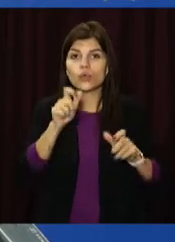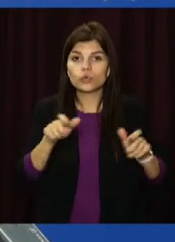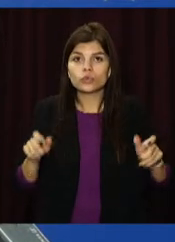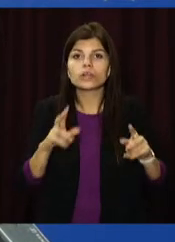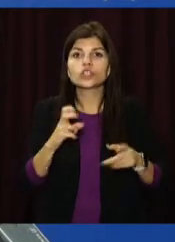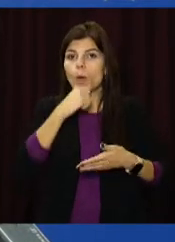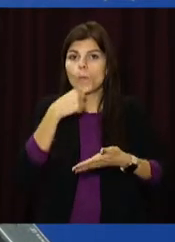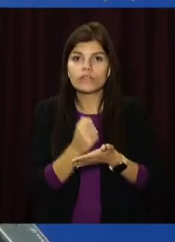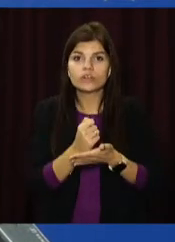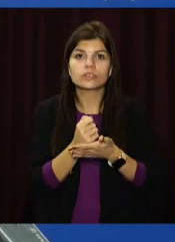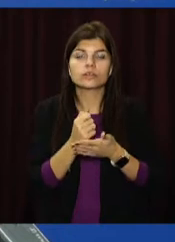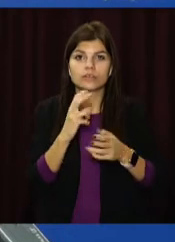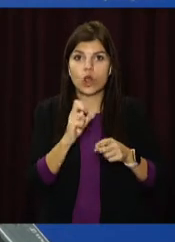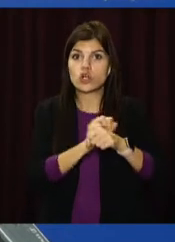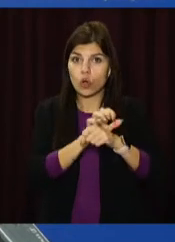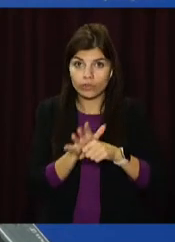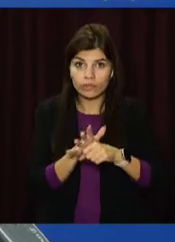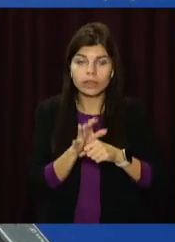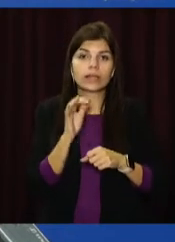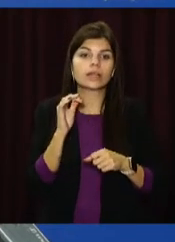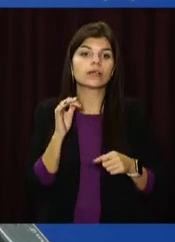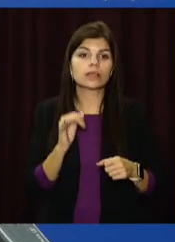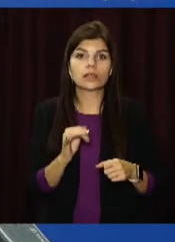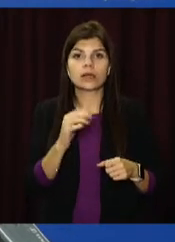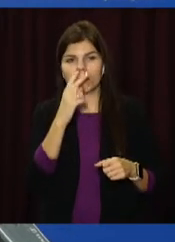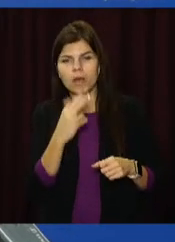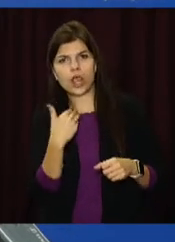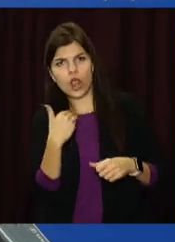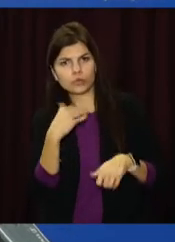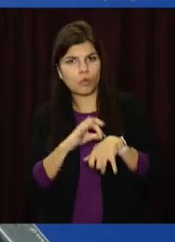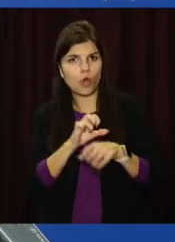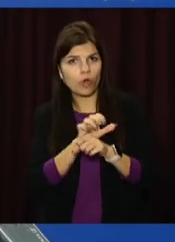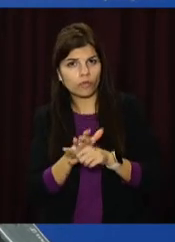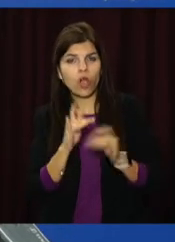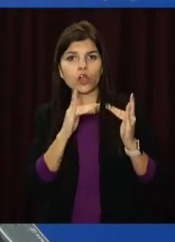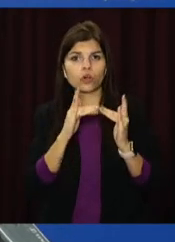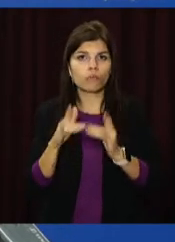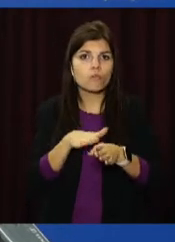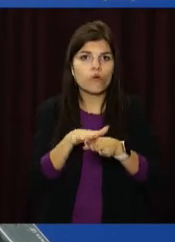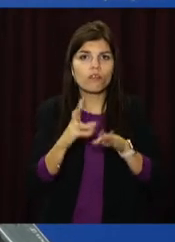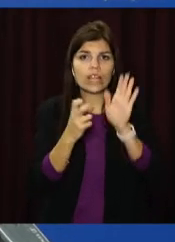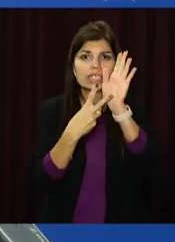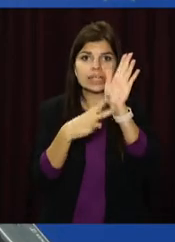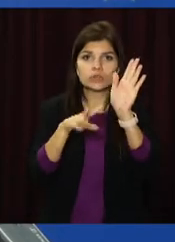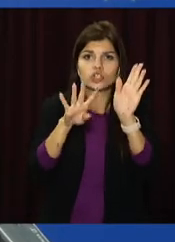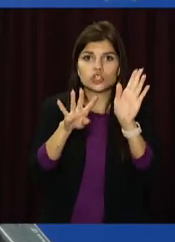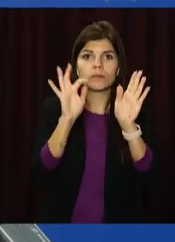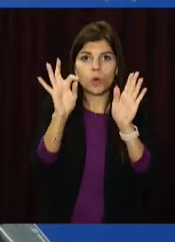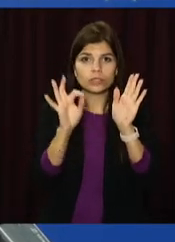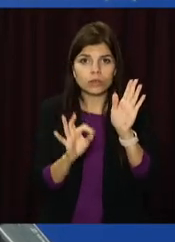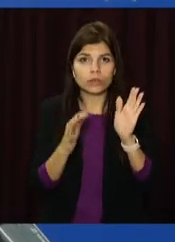пацієнтами з підтвердженим діагнозом ковід та підозрою на ковід ліжка заповнені на